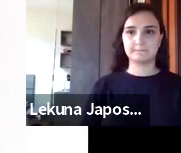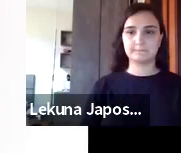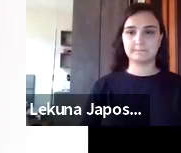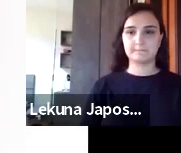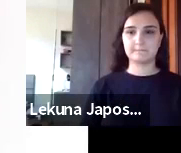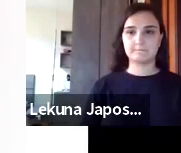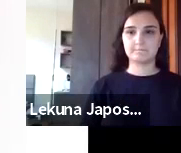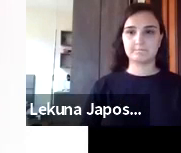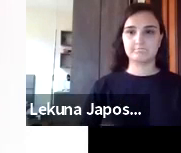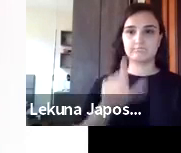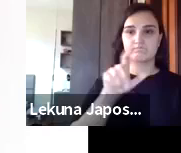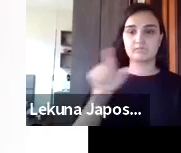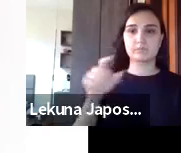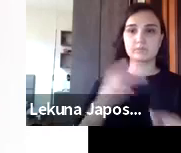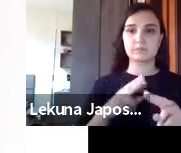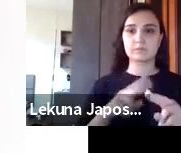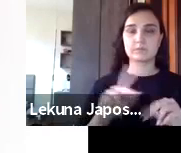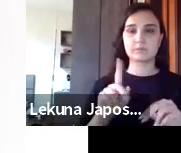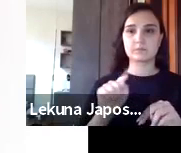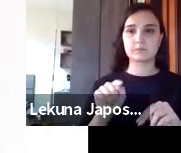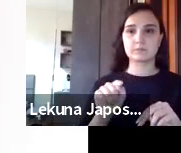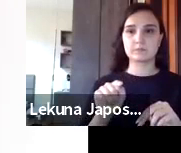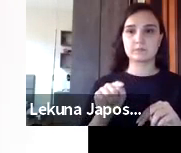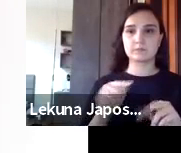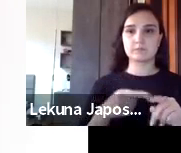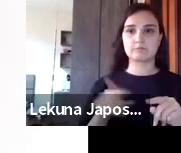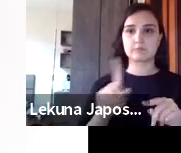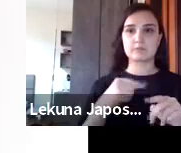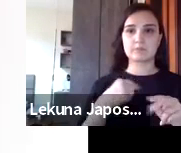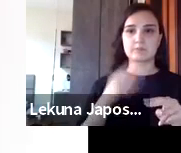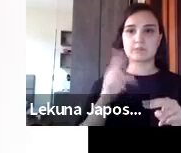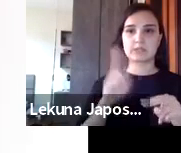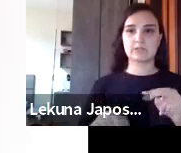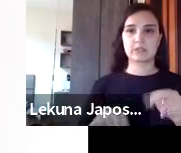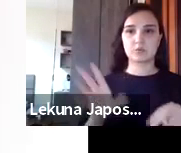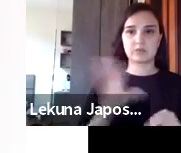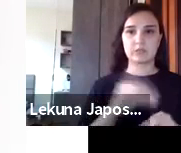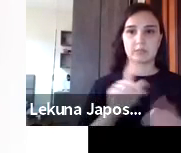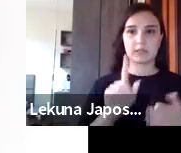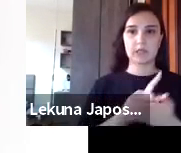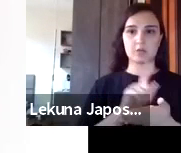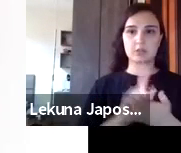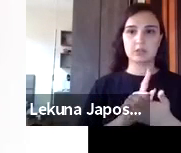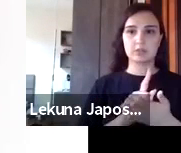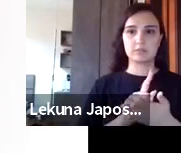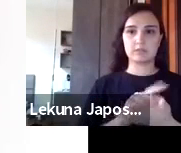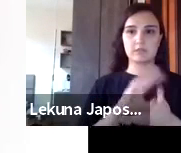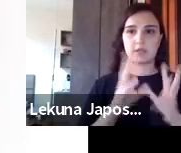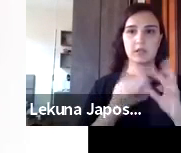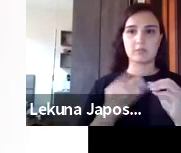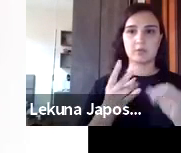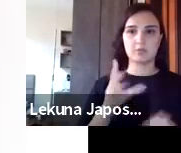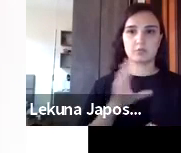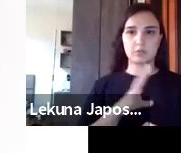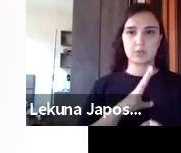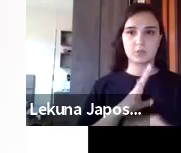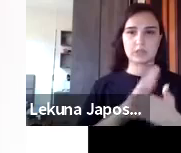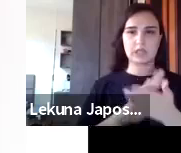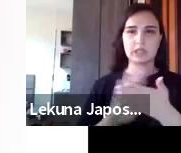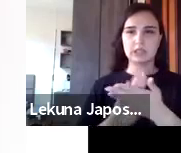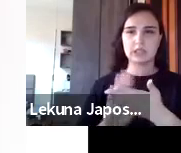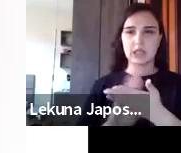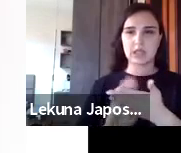ადამიანებს, იმიტომ რომ აი ეს რომ დაბასრულოთ ყველაფერი, აუცილებლად ყველაფერი უნდა იყოს